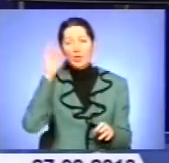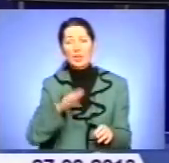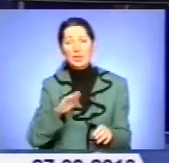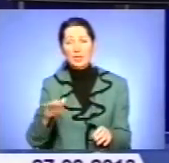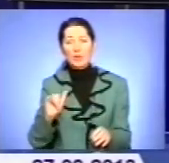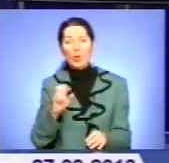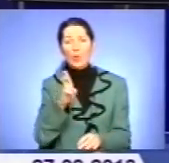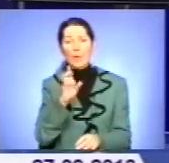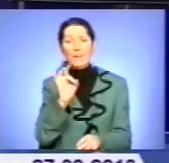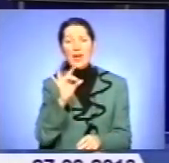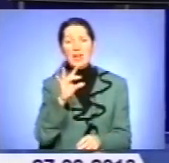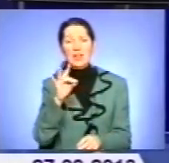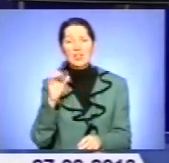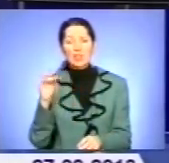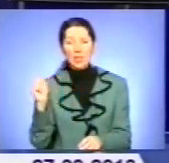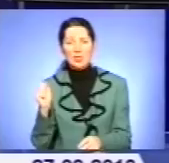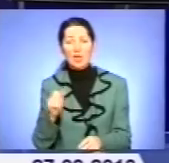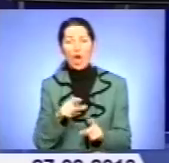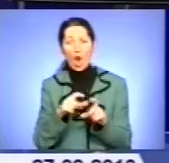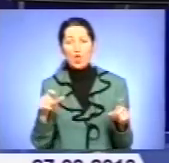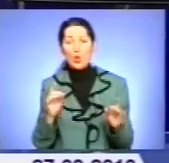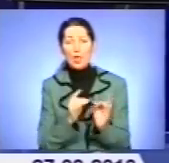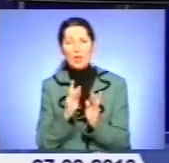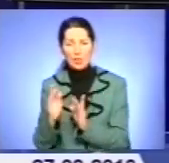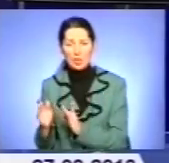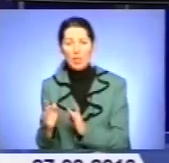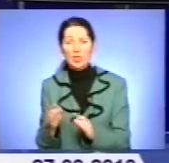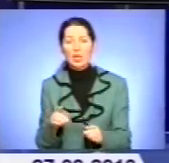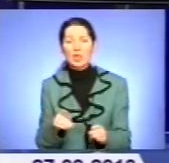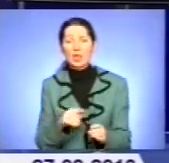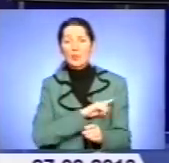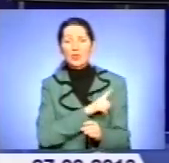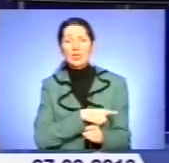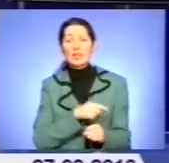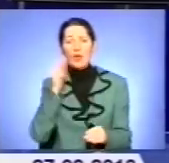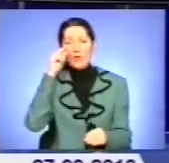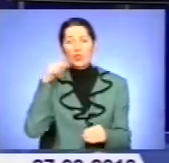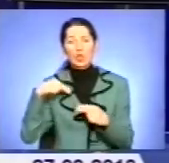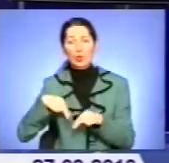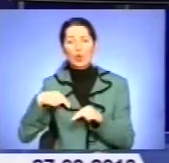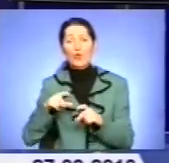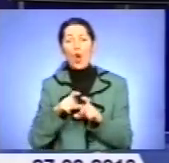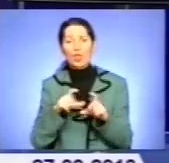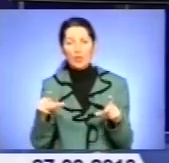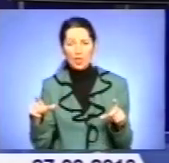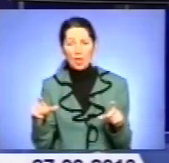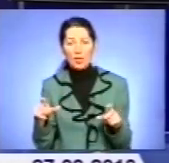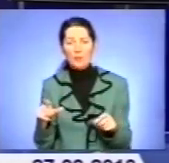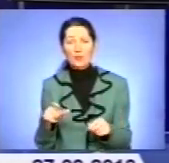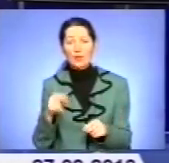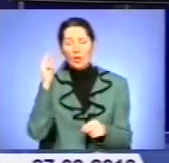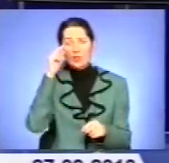дитячій школі-інтернаті 1-3 ступенів з поглибленим вивченням трудового навчання. Учасники прагнули подарувати